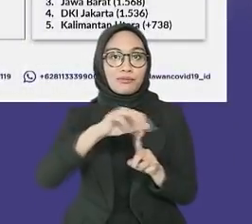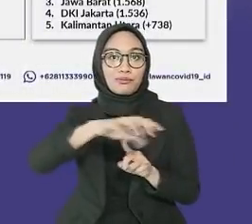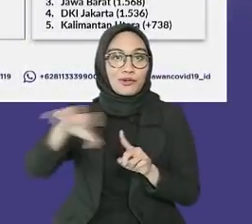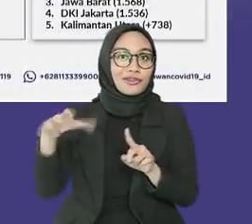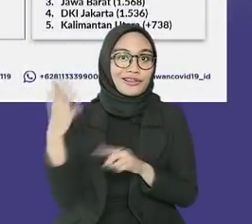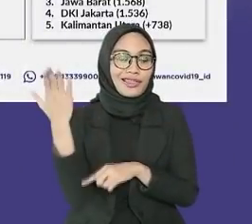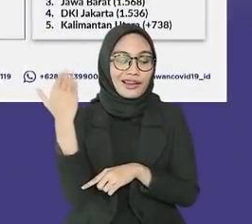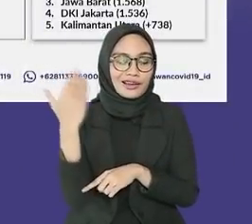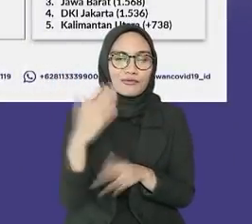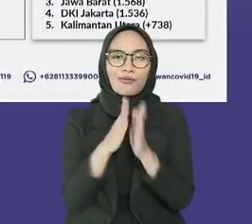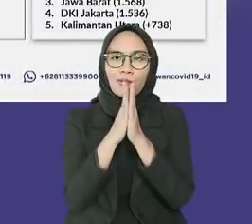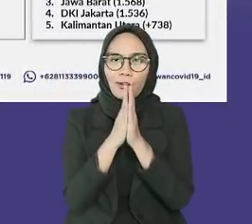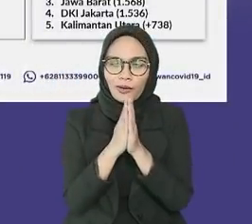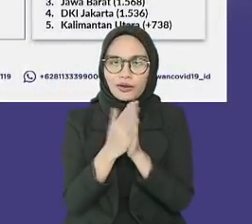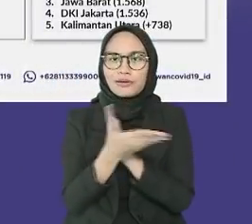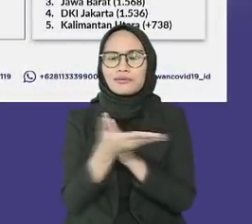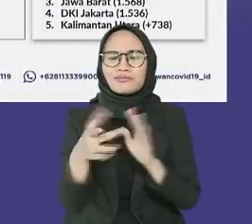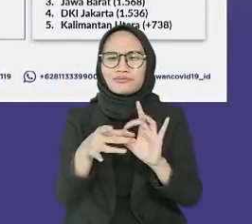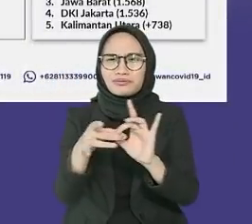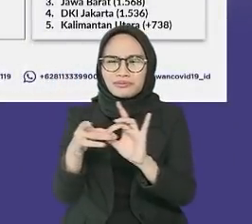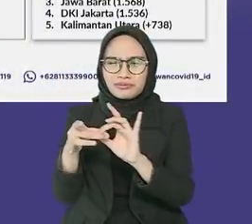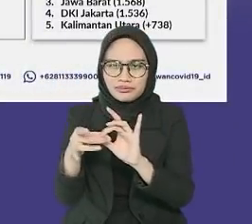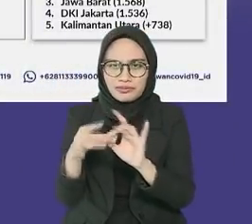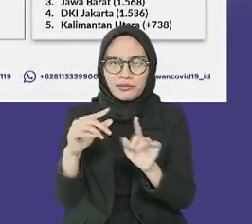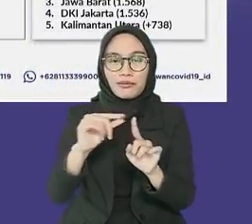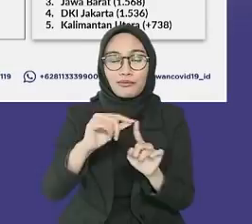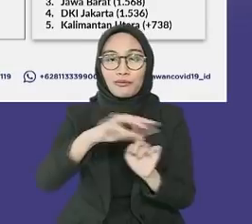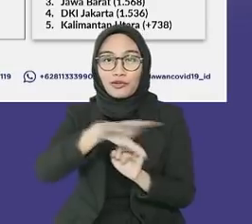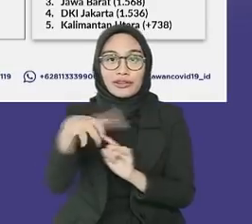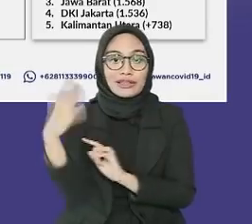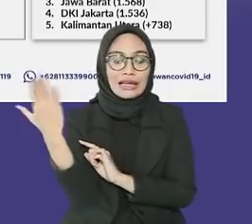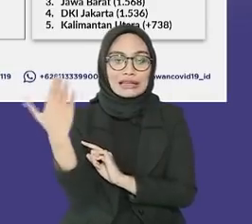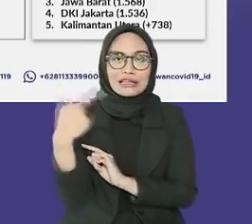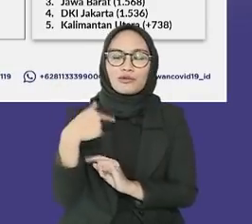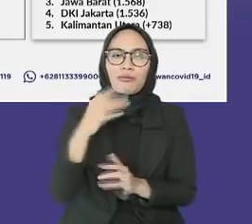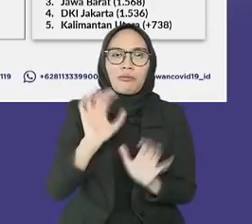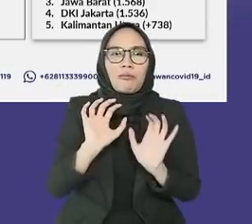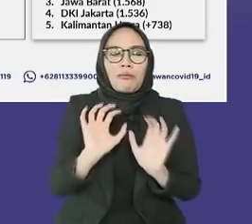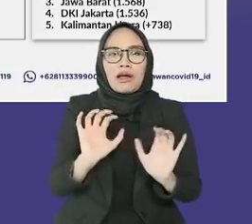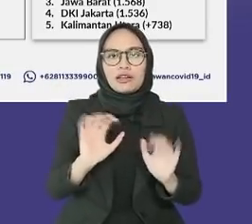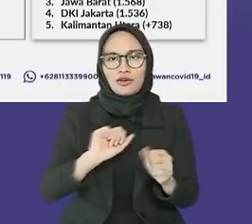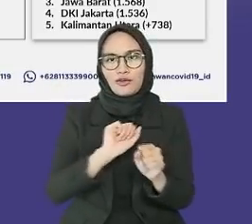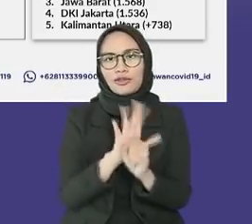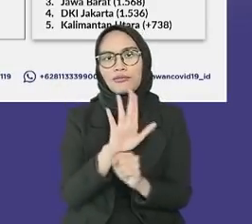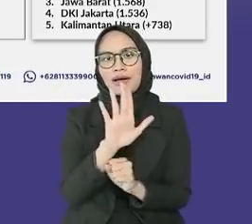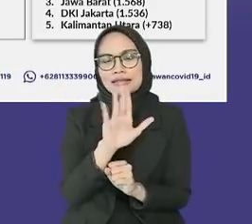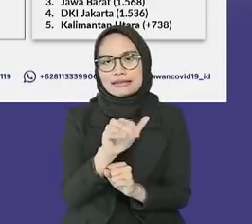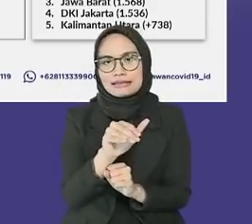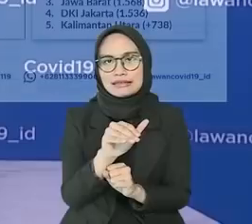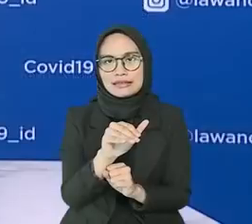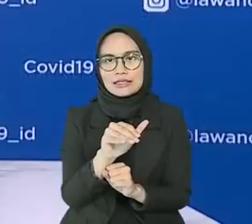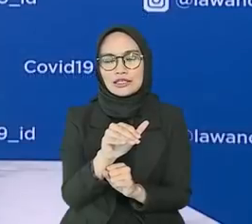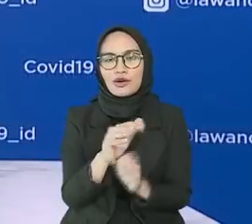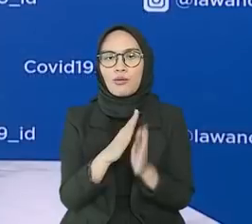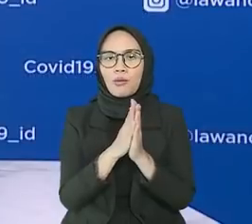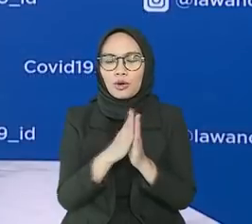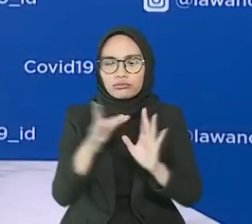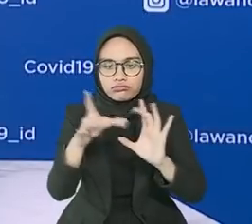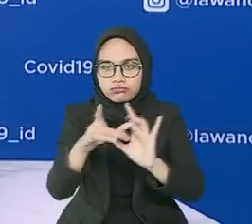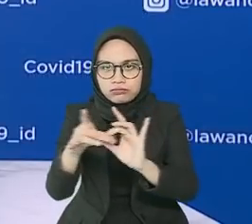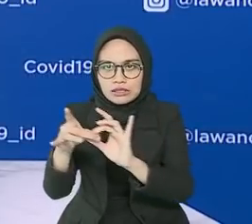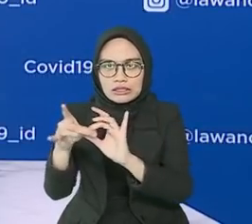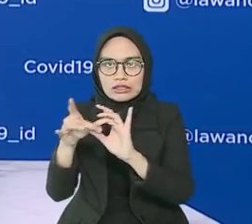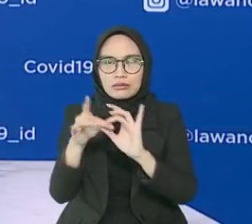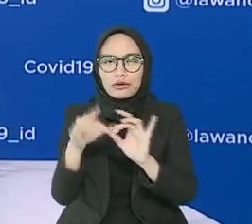bahwa provinsi-provinsi ini menjadi penyumbang terbanyak kasus aktif di tingkat nasional. Sekali lagi, mohon segera berkoordinasi